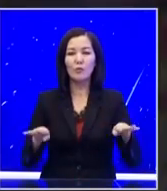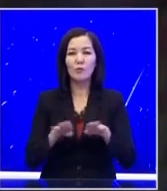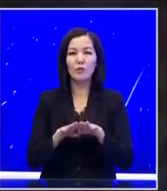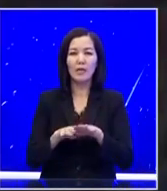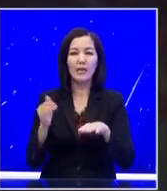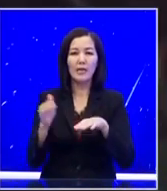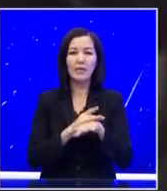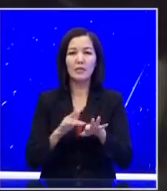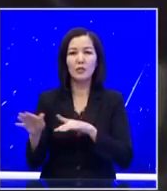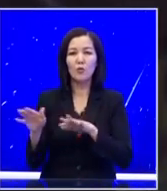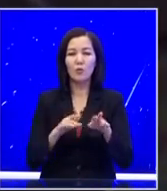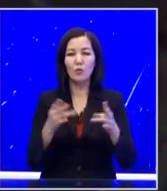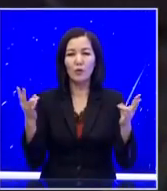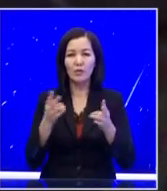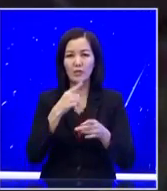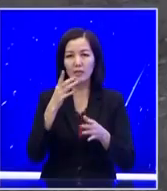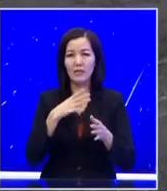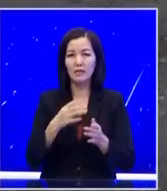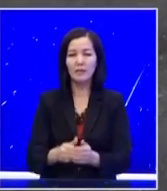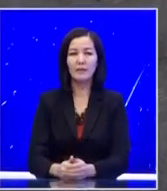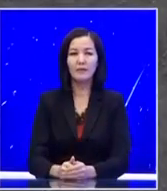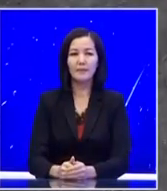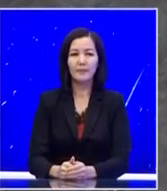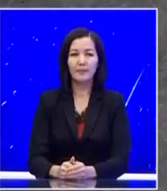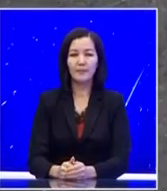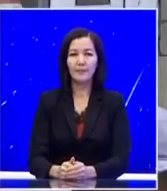мұндай игі істі қолдауға шақырды.